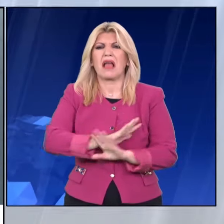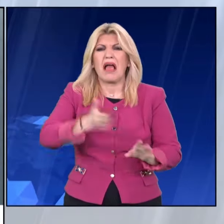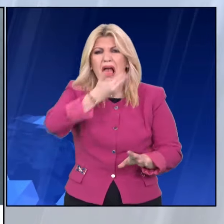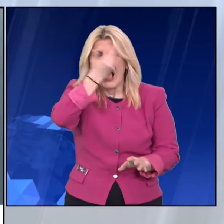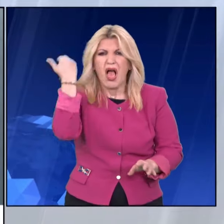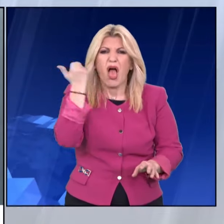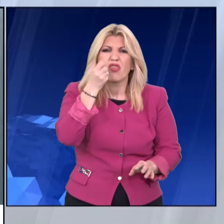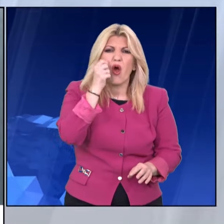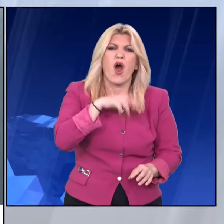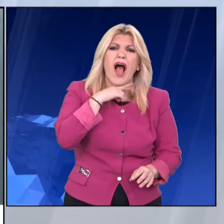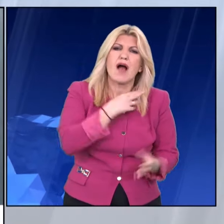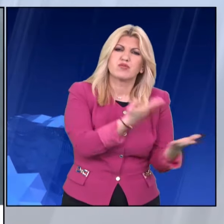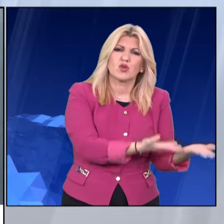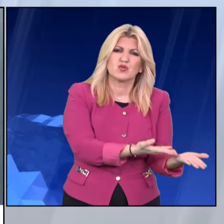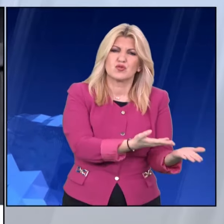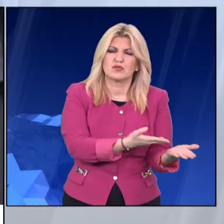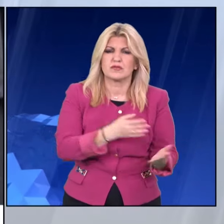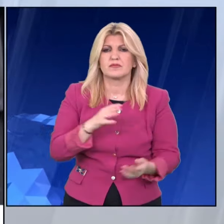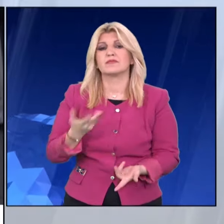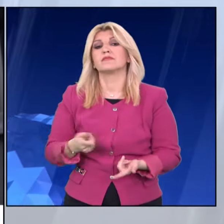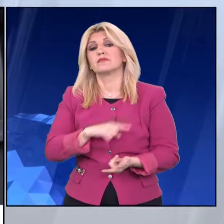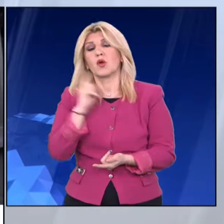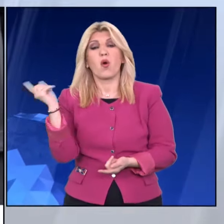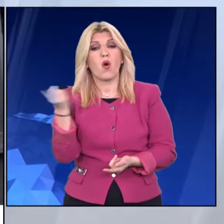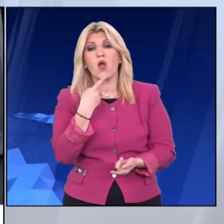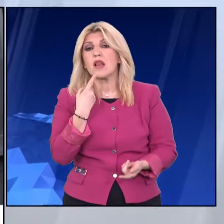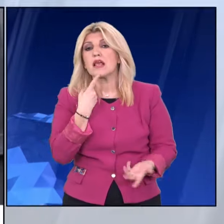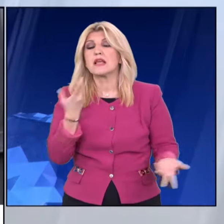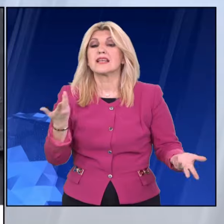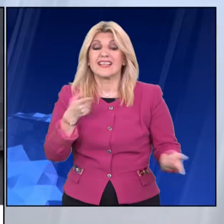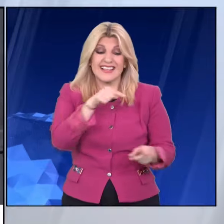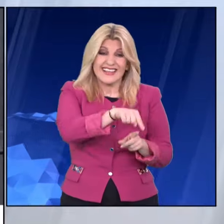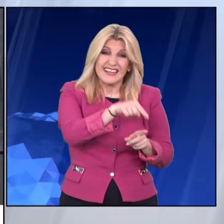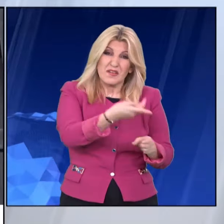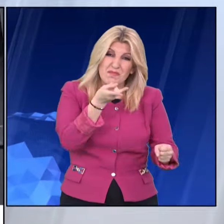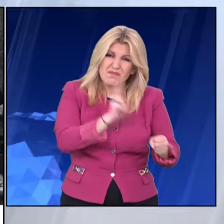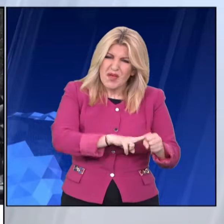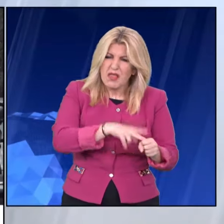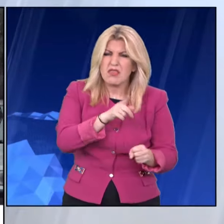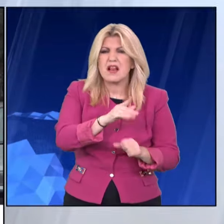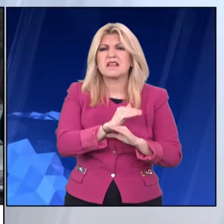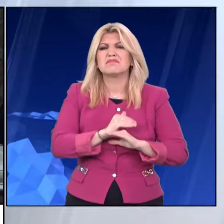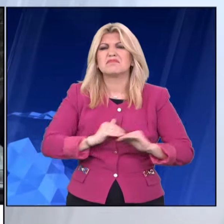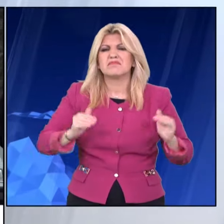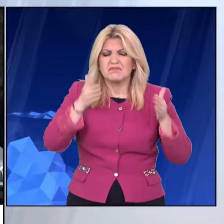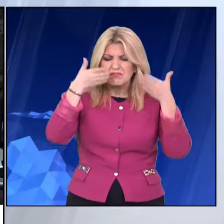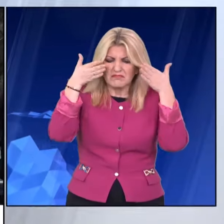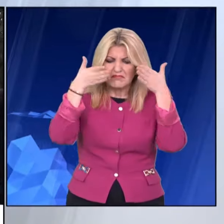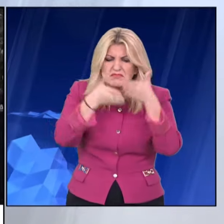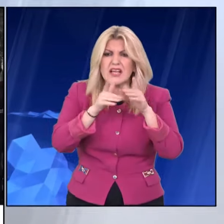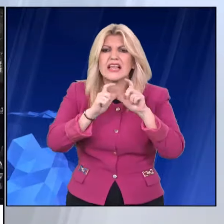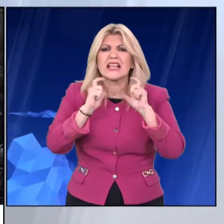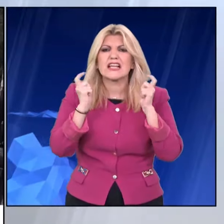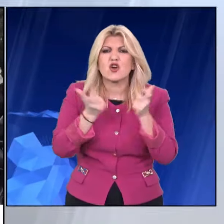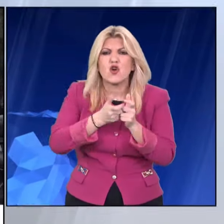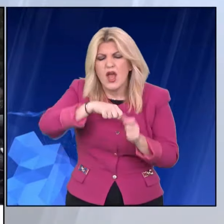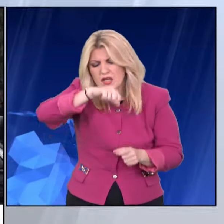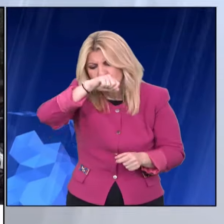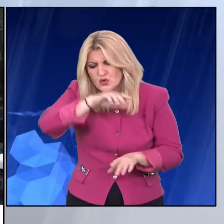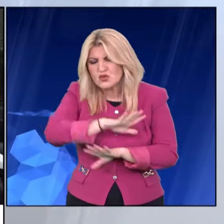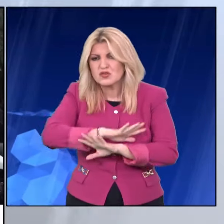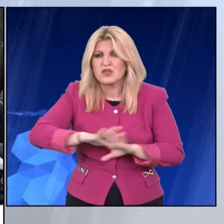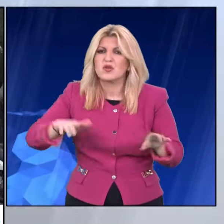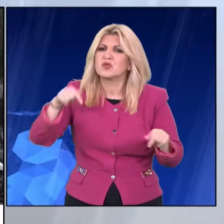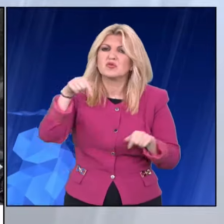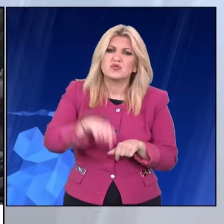θύμα μιλούν για έναν άνθρωπο φιλήσυχο και εργατικό. Το μόνο που τον ενδιέφερε ήταν η οικογένειά του. Μια οικογένεια με δύο μικρά παιδιά που θα